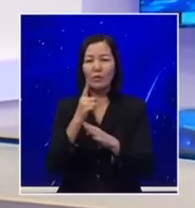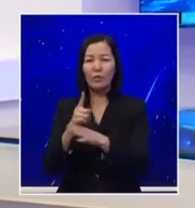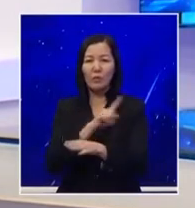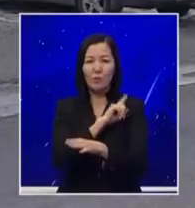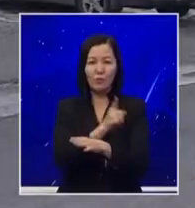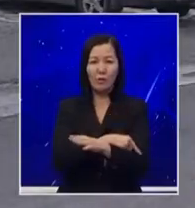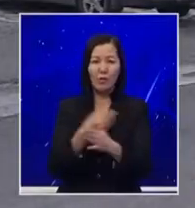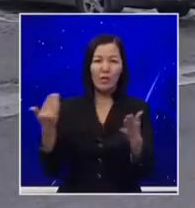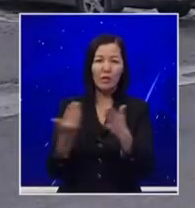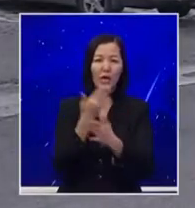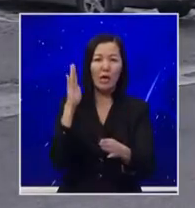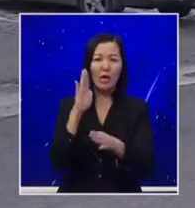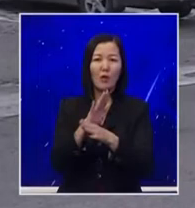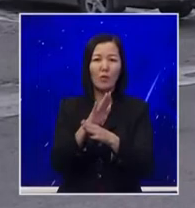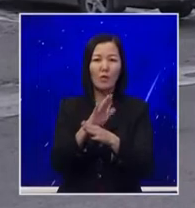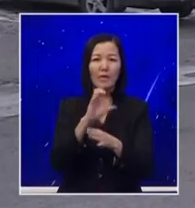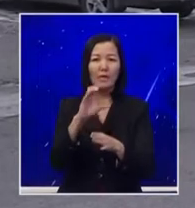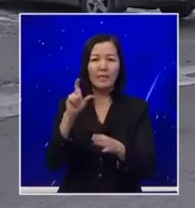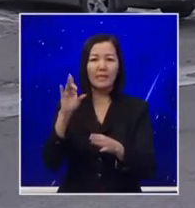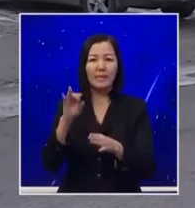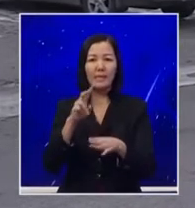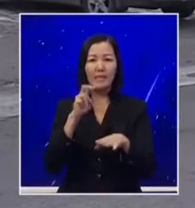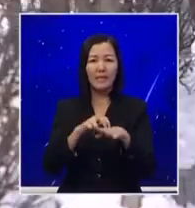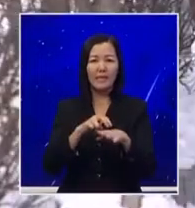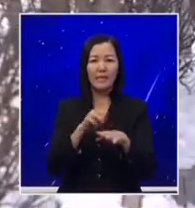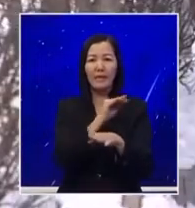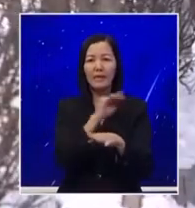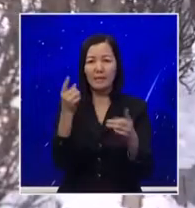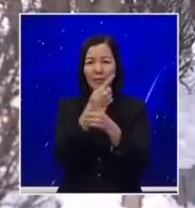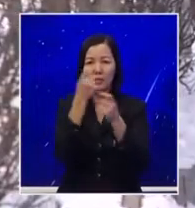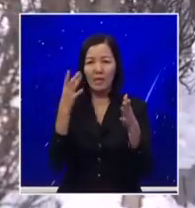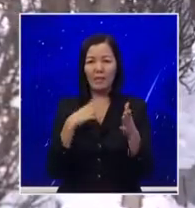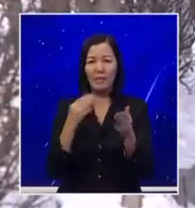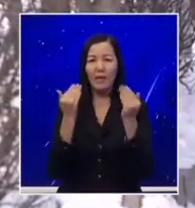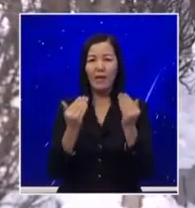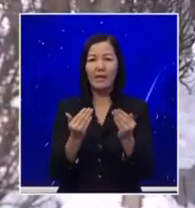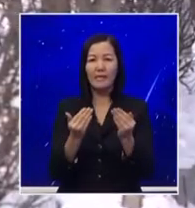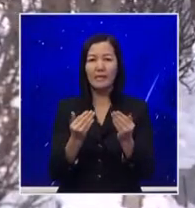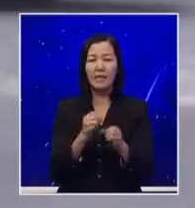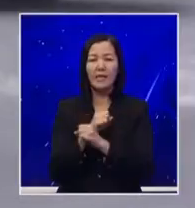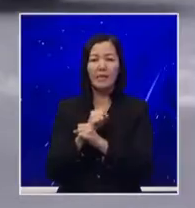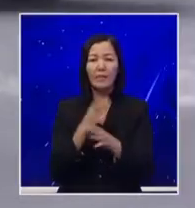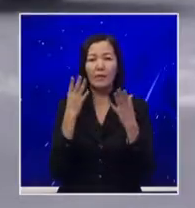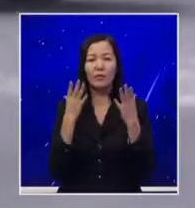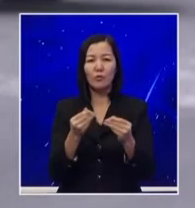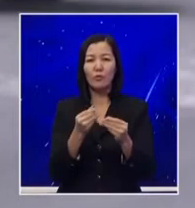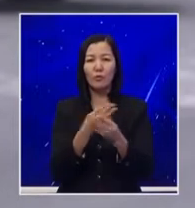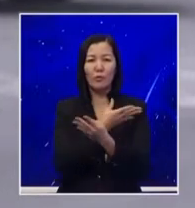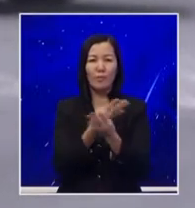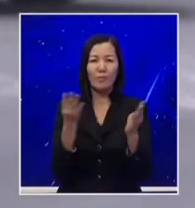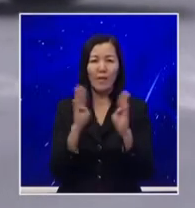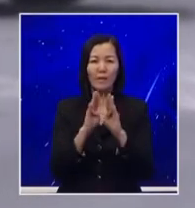күшейтіледі. Жаңа қаулы талаптарын сес мамандары ертең ресми жарияламақ. Әзірге ақпар бойынша демалыс күндері локдаун